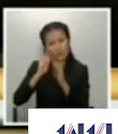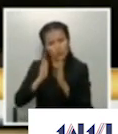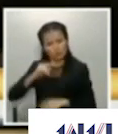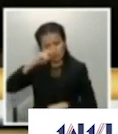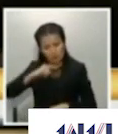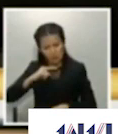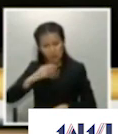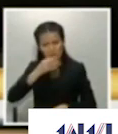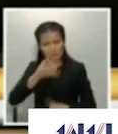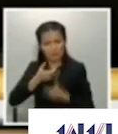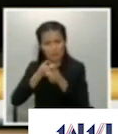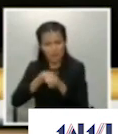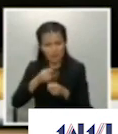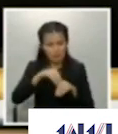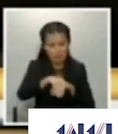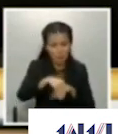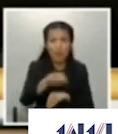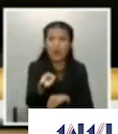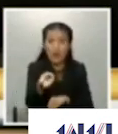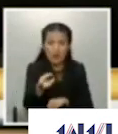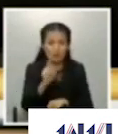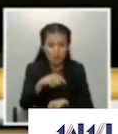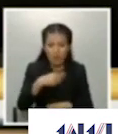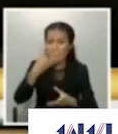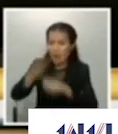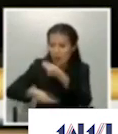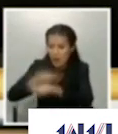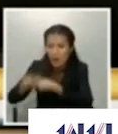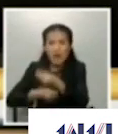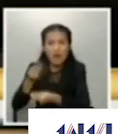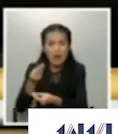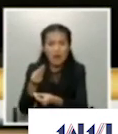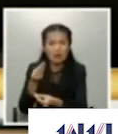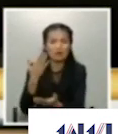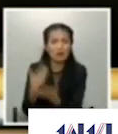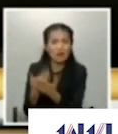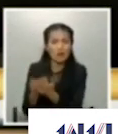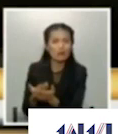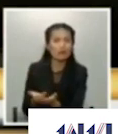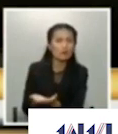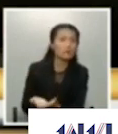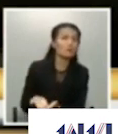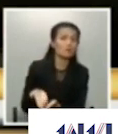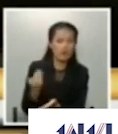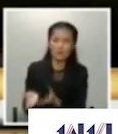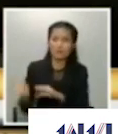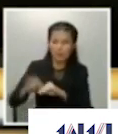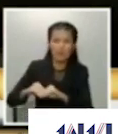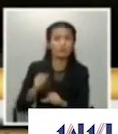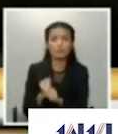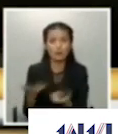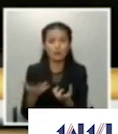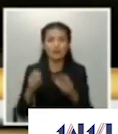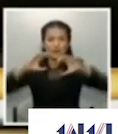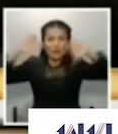ะขายข้าวไม่ต่ำกว่าต้นทุนโดยเฉพาะยิ่งรัฐบาลหลายรัฐบาลก็แก้ปัญ